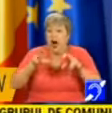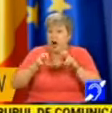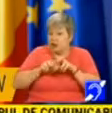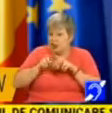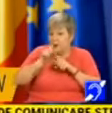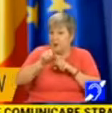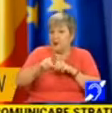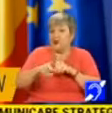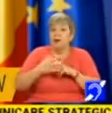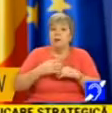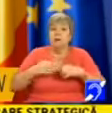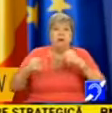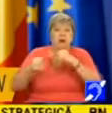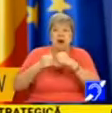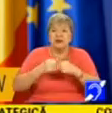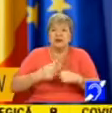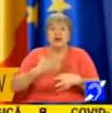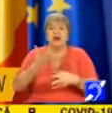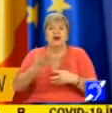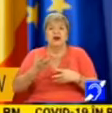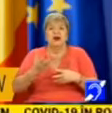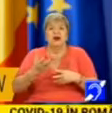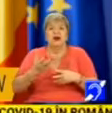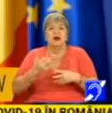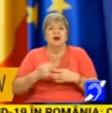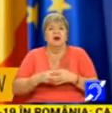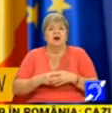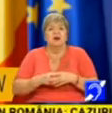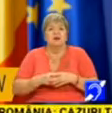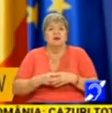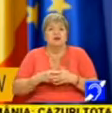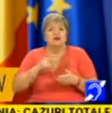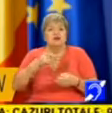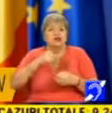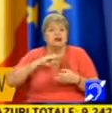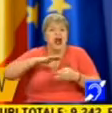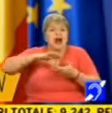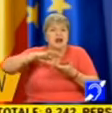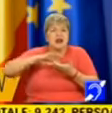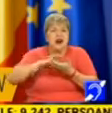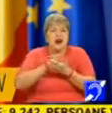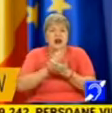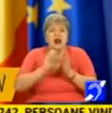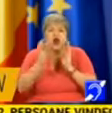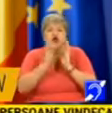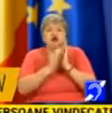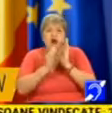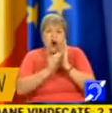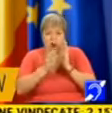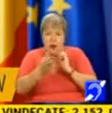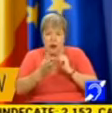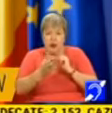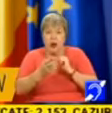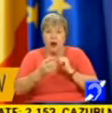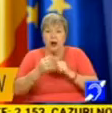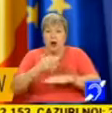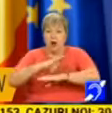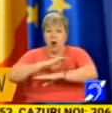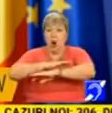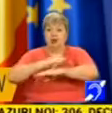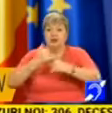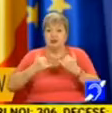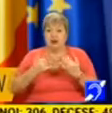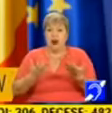de manifestări violente, astfel de încălcări ale normelor, în condițiile în